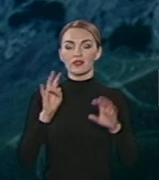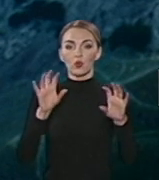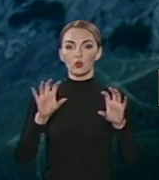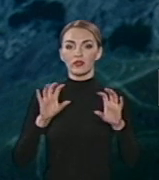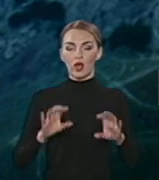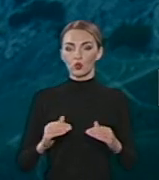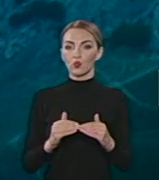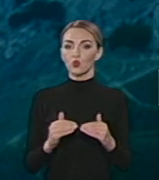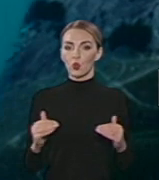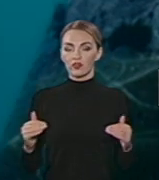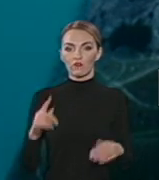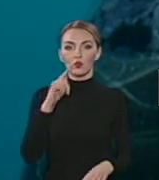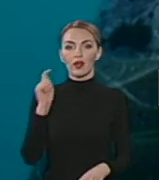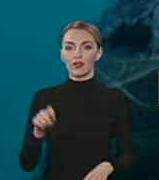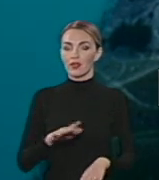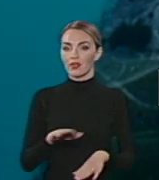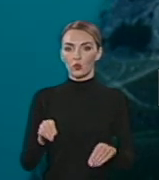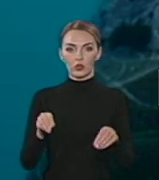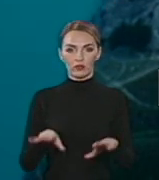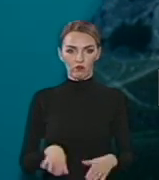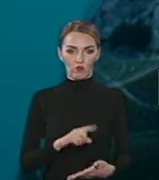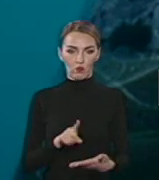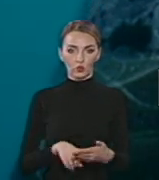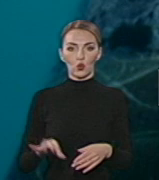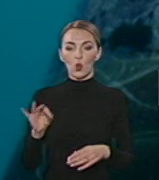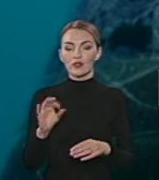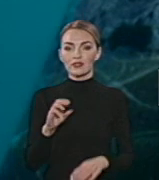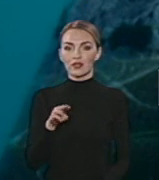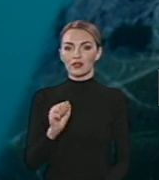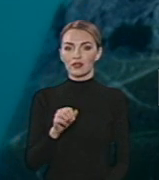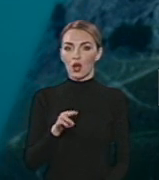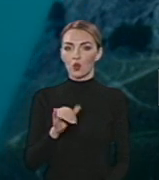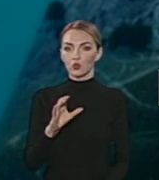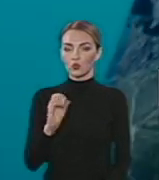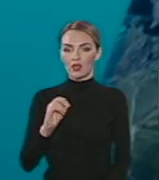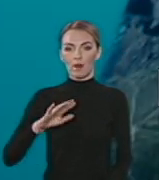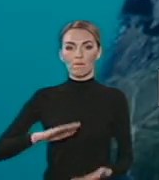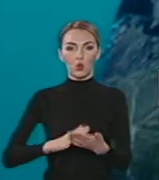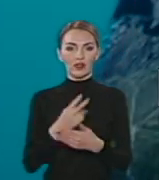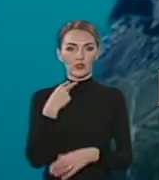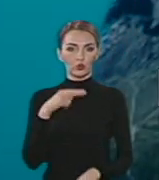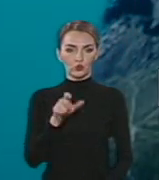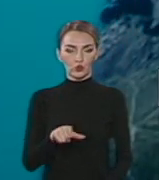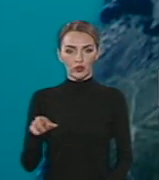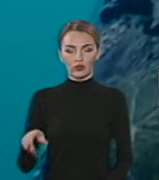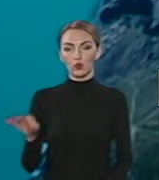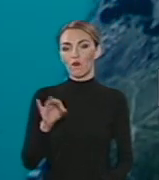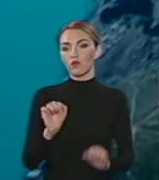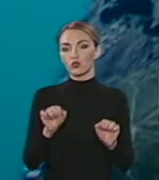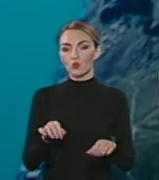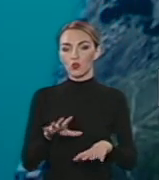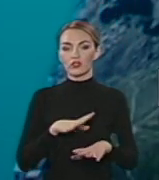законодательном уровне в Украине не урегулирован вопрос о статусе политзаключенных, о возможных